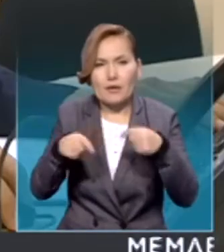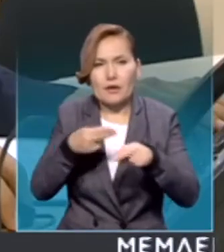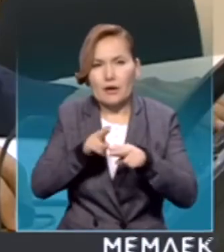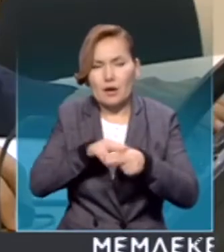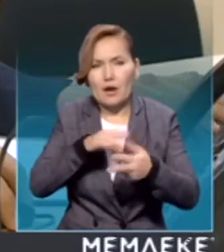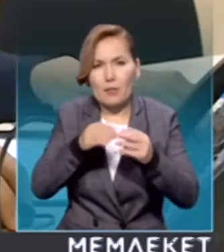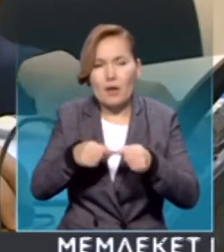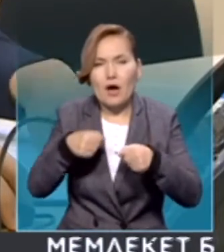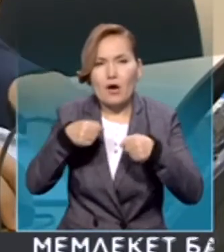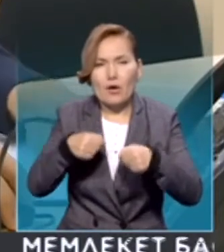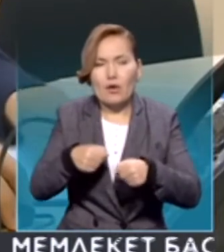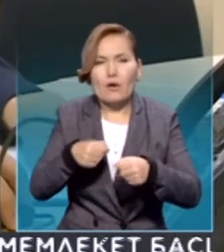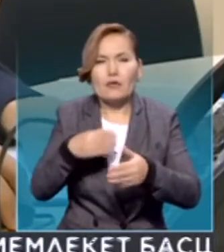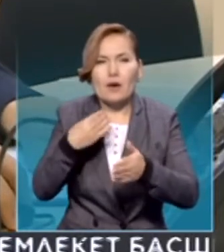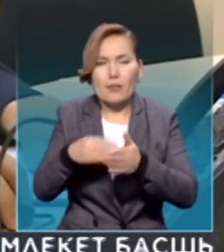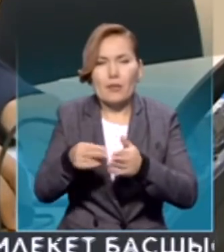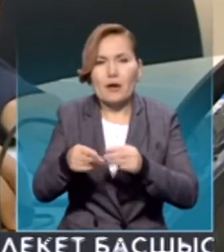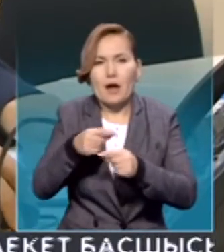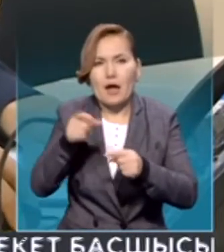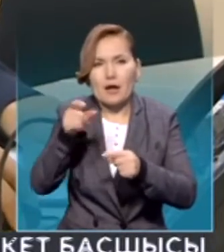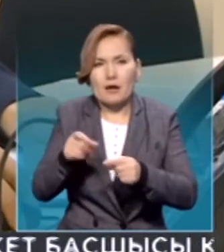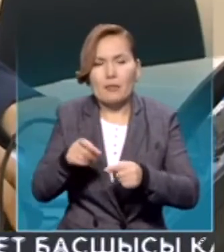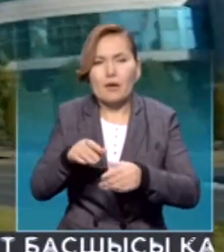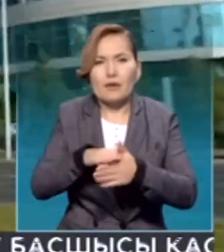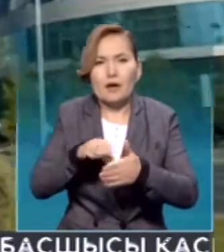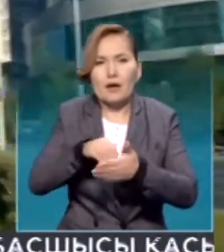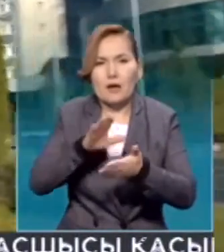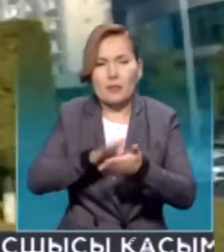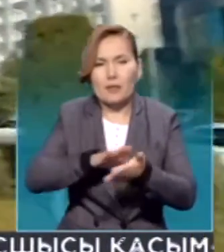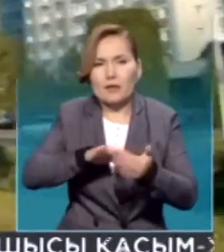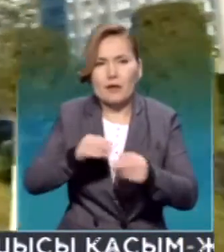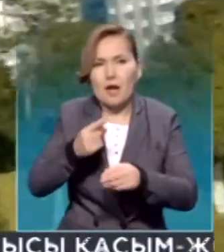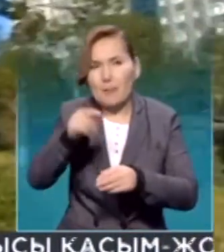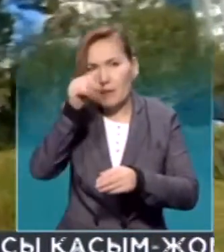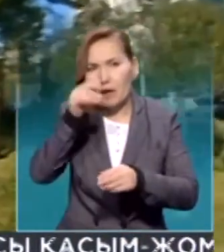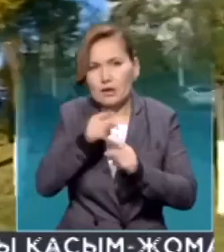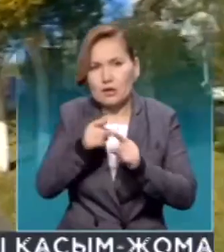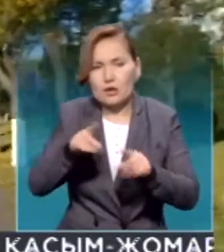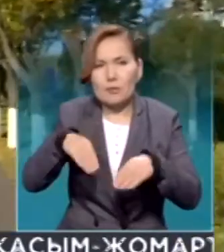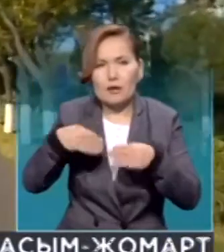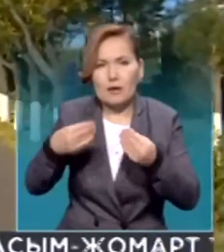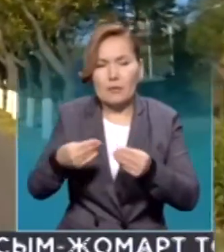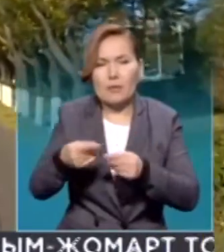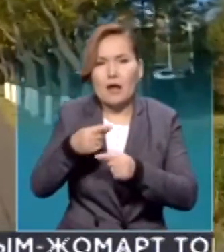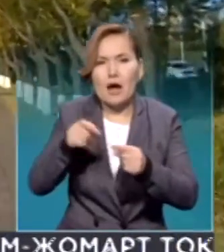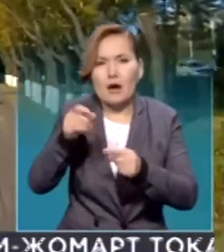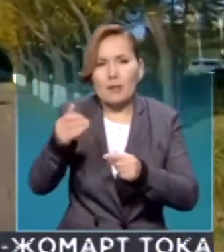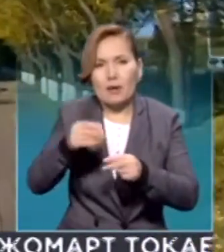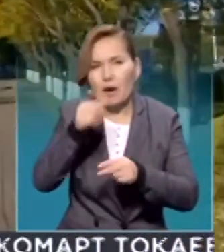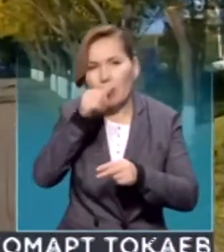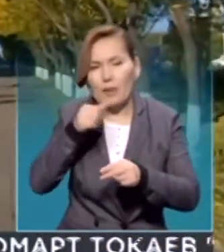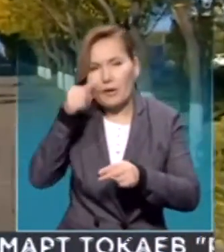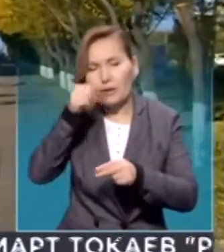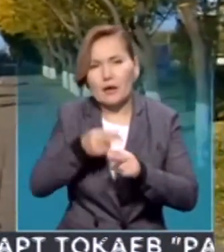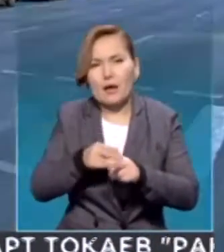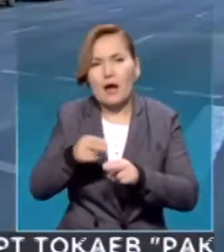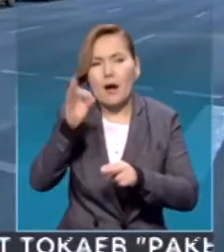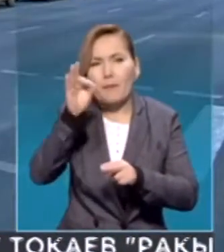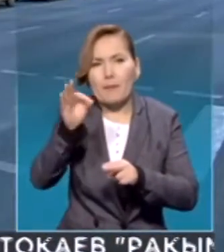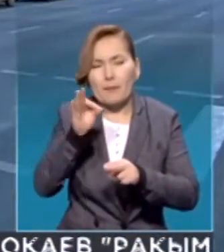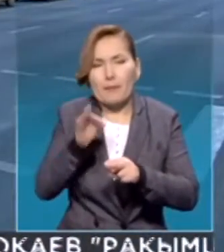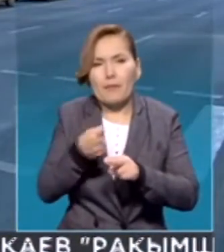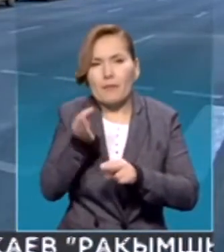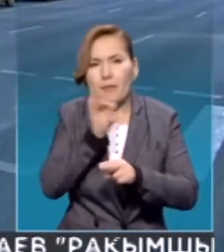оны алуға құқы бар инвесторлардың тізімі бекітілген күннен кейін бір ай ішінде беріледі. Инвесторларға былтырғы пайданы бөліп беру